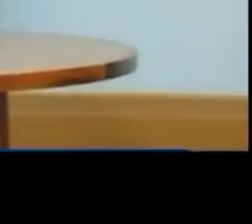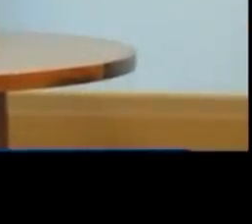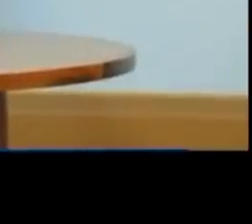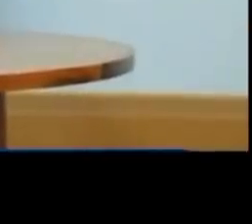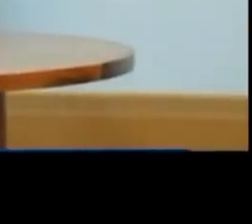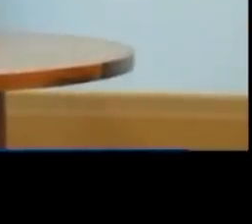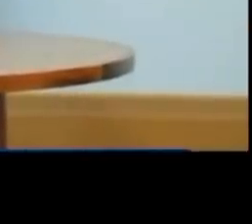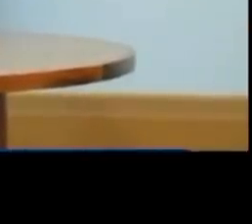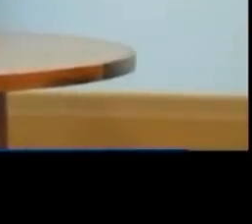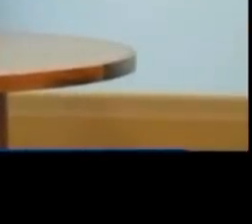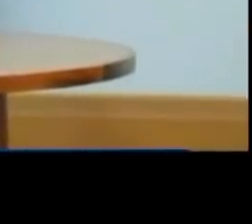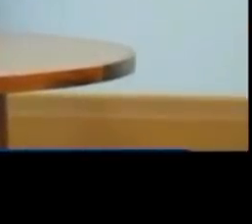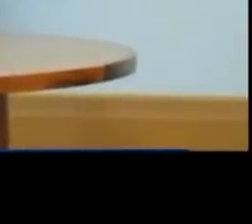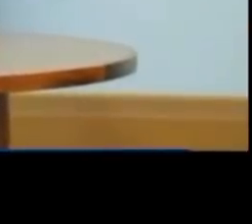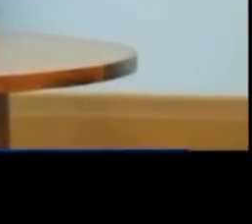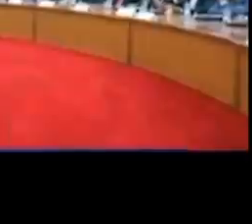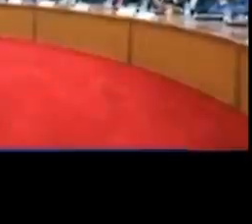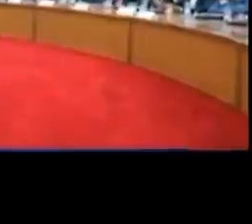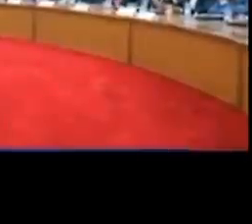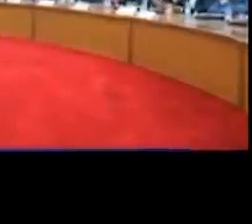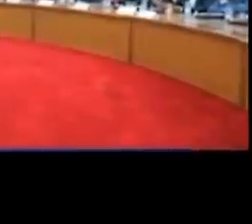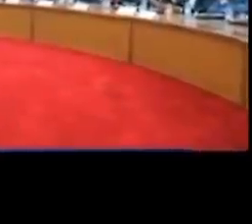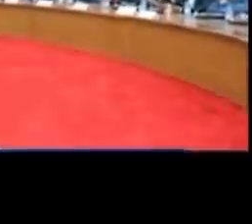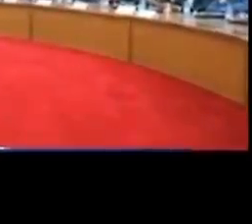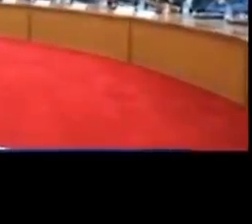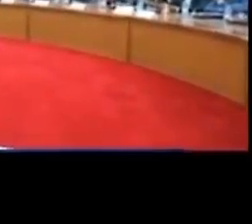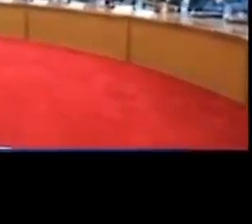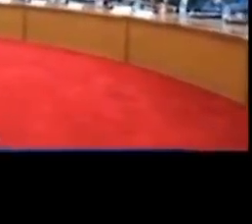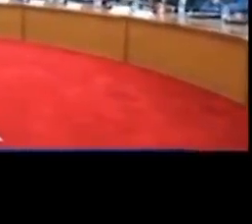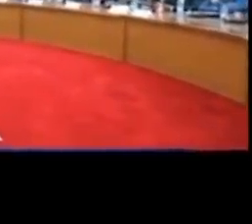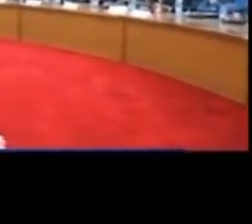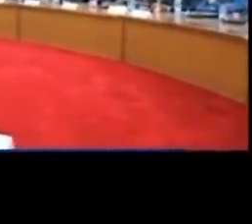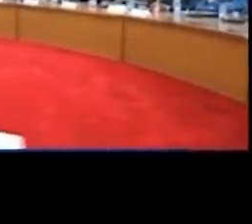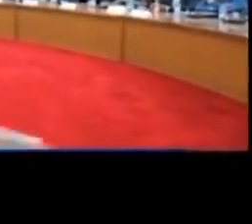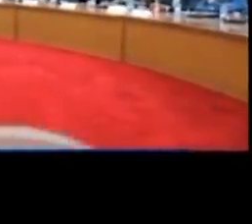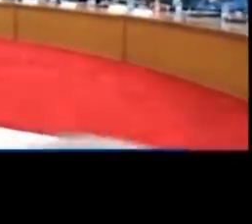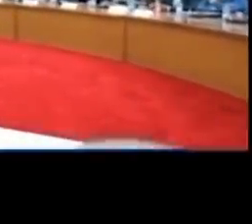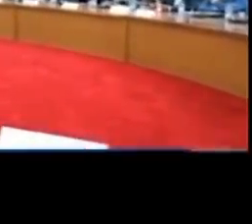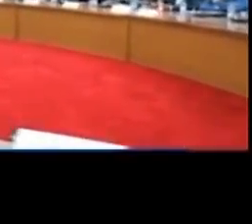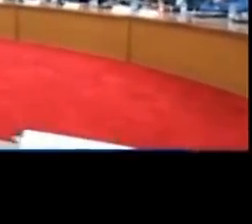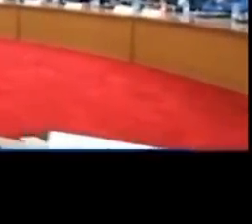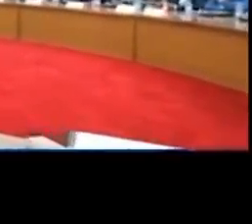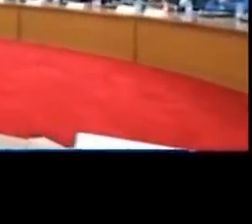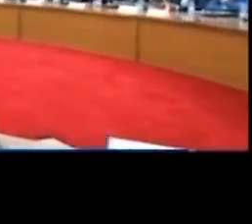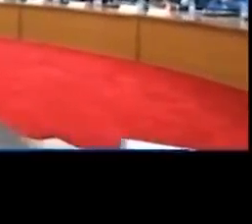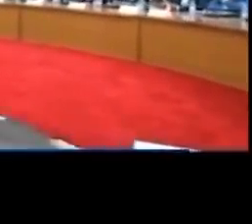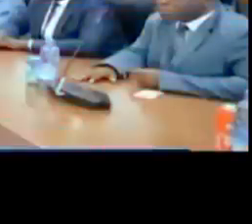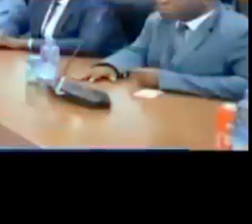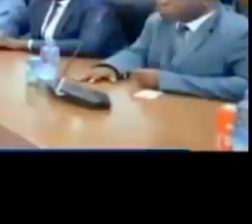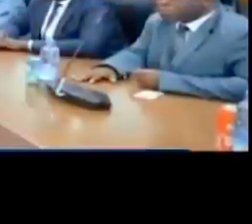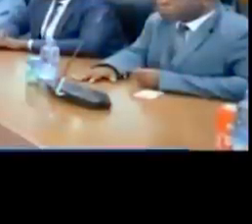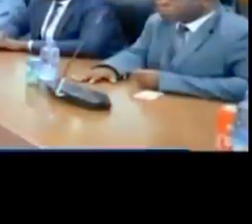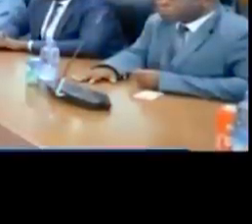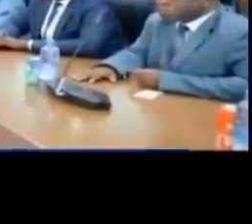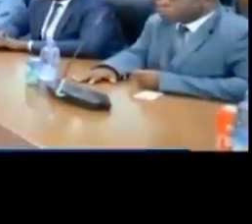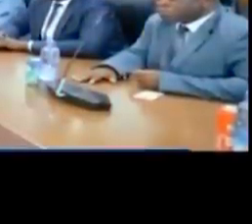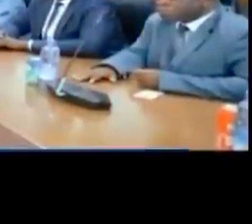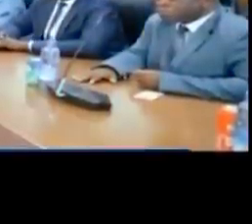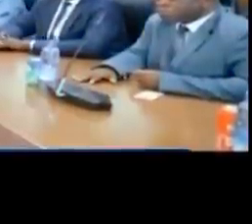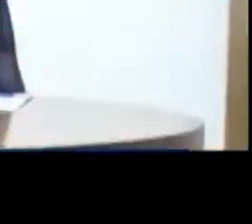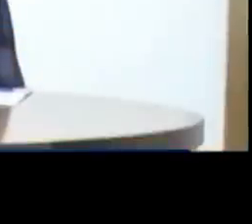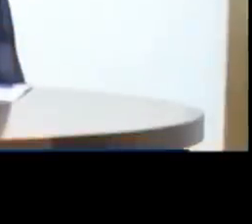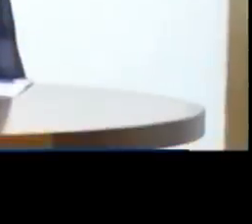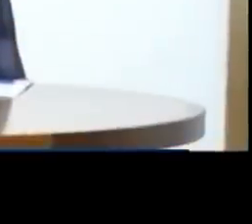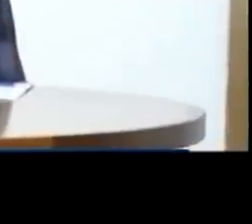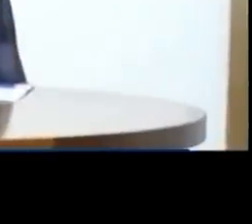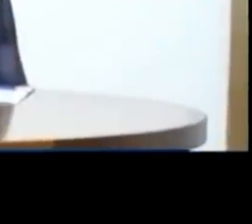gouvernement Sama. Et la situation sécuritaire qui prévaut dans le Nord Kivu et en Ituri, deux provinces sous état de siège, a été